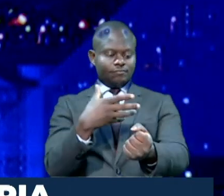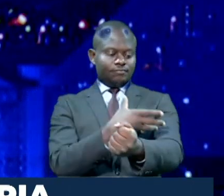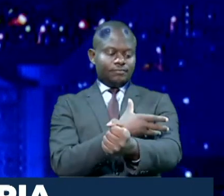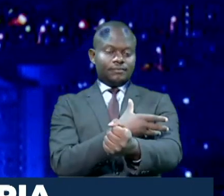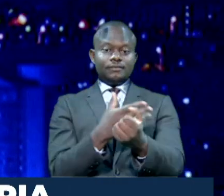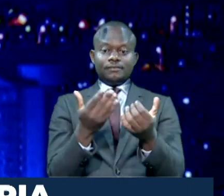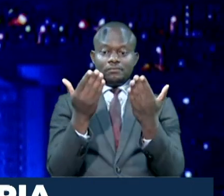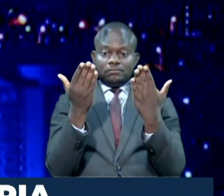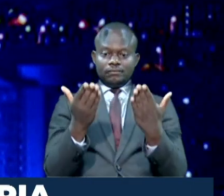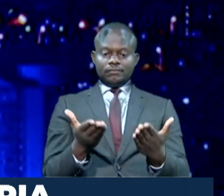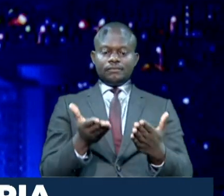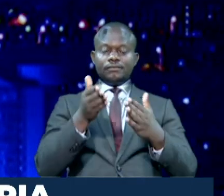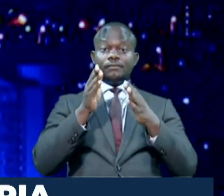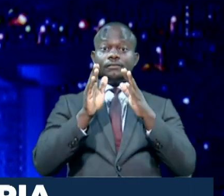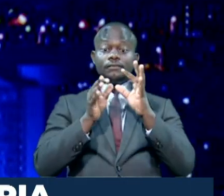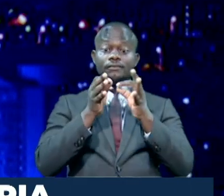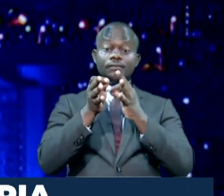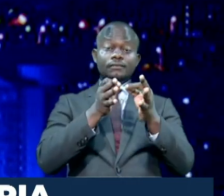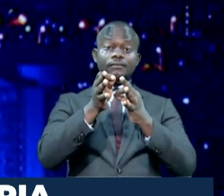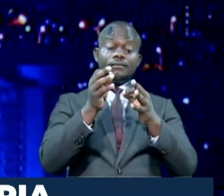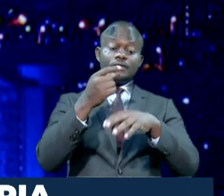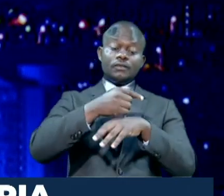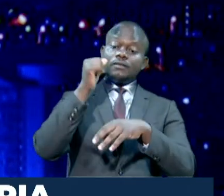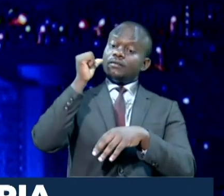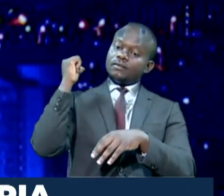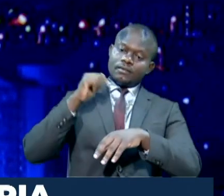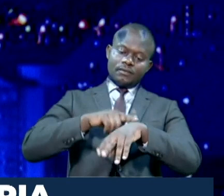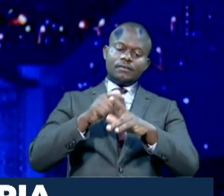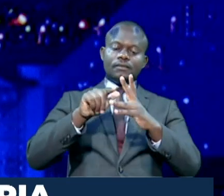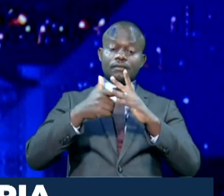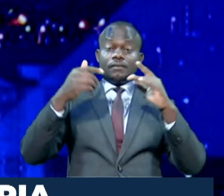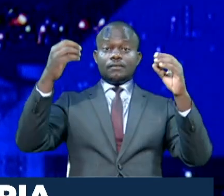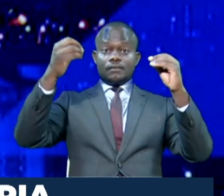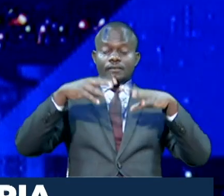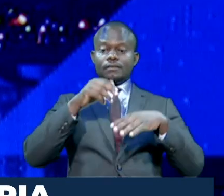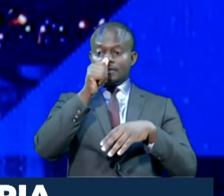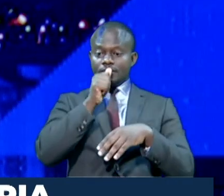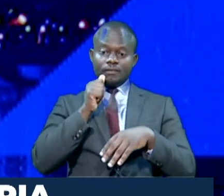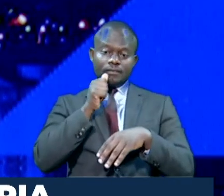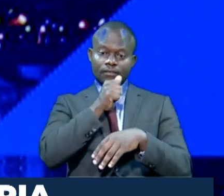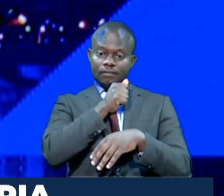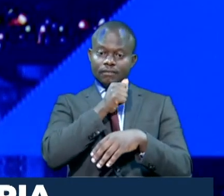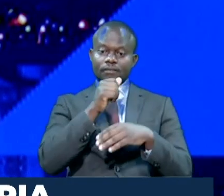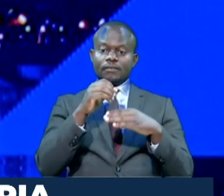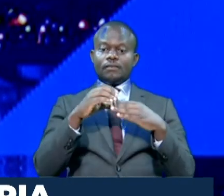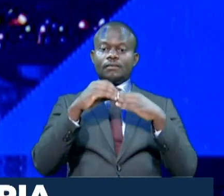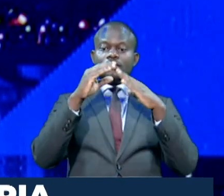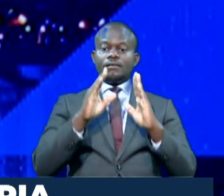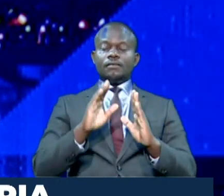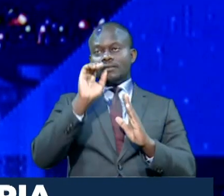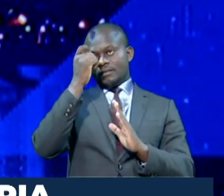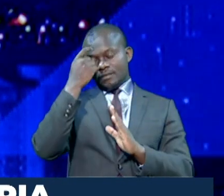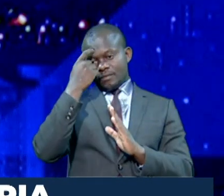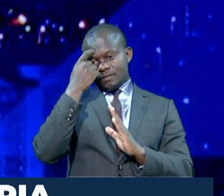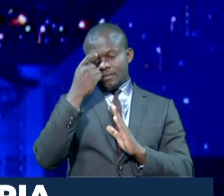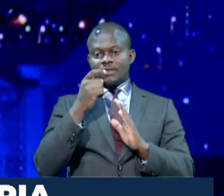Ibi hakaba yabigarutseho ku munsi w'ejo ubwo yafunguraga ku mugaragaro umwiherero w'abaguverineri ba za leta